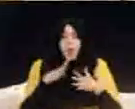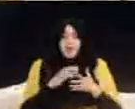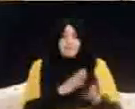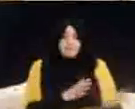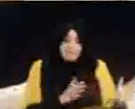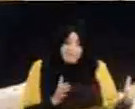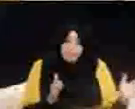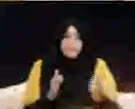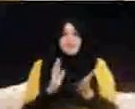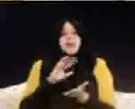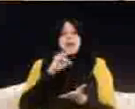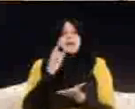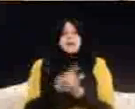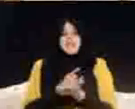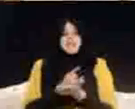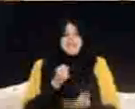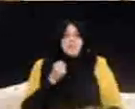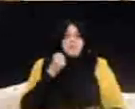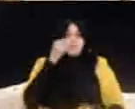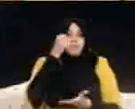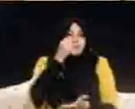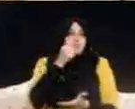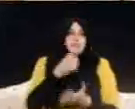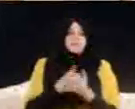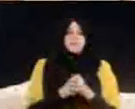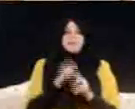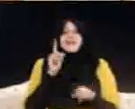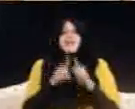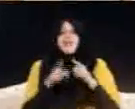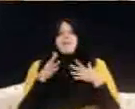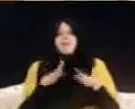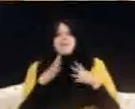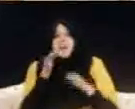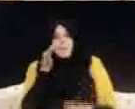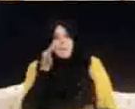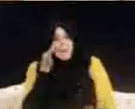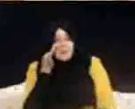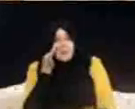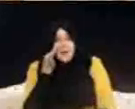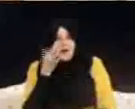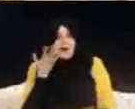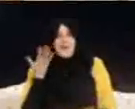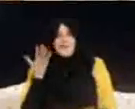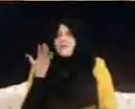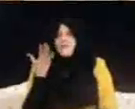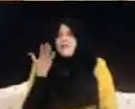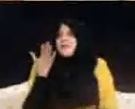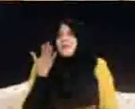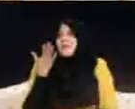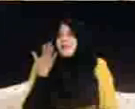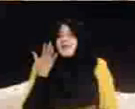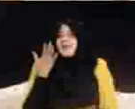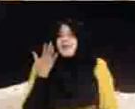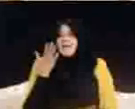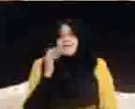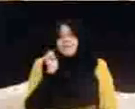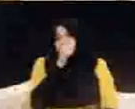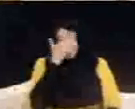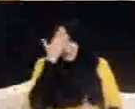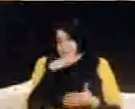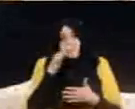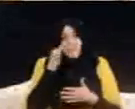كل ما خلفه هو ميراث. وكان بعض أشياء خصوصية جدا مش عارف يعني كل واحد على